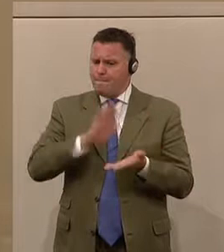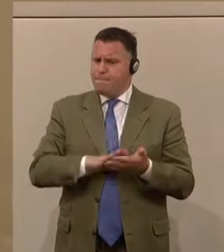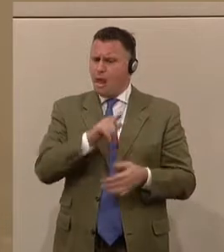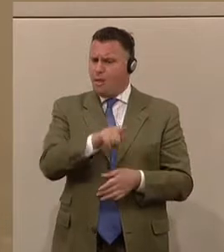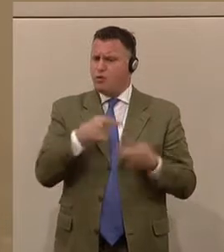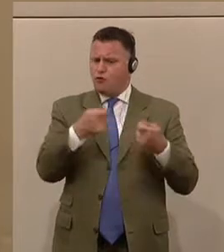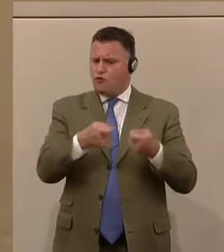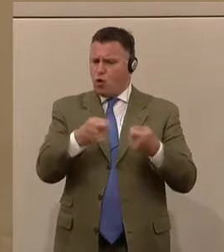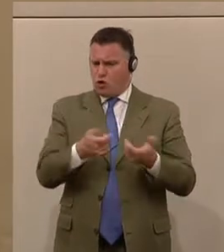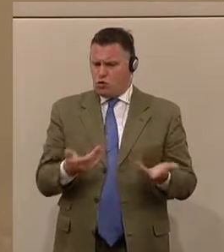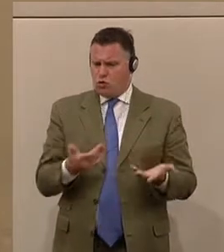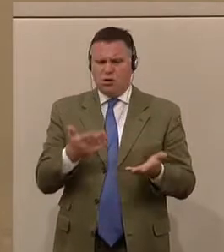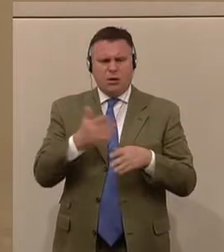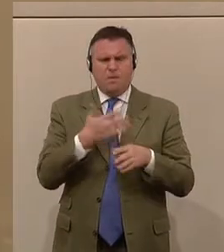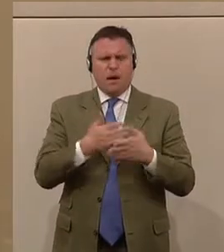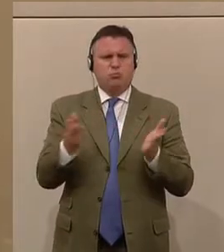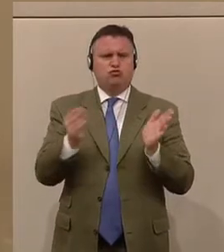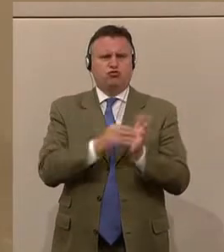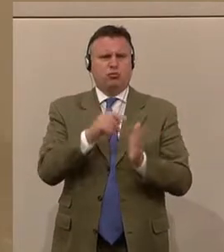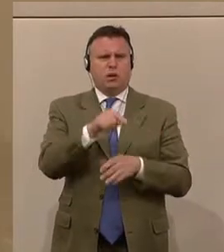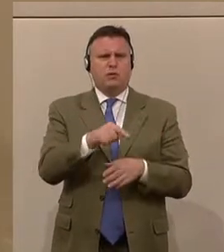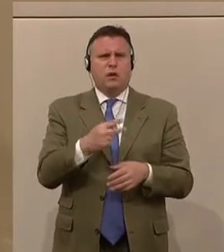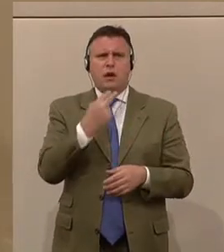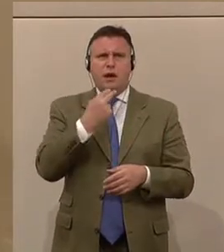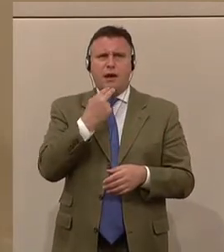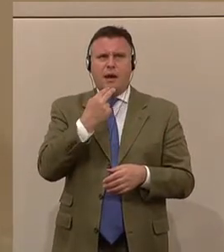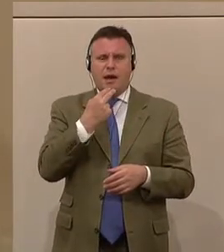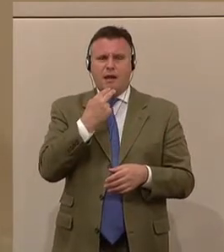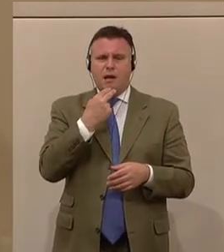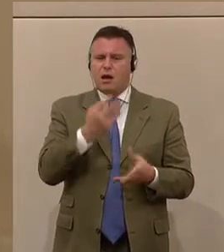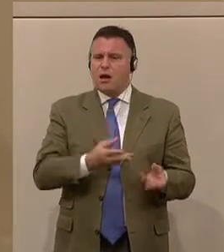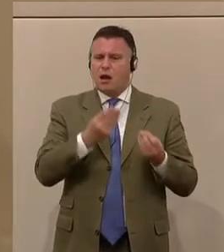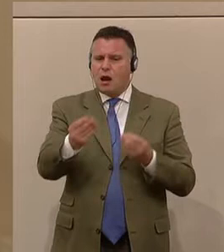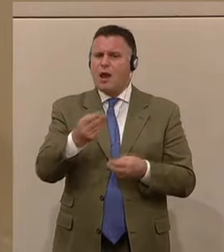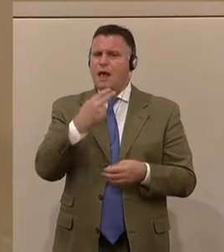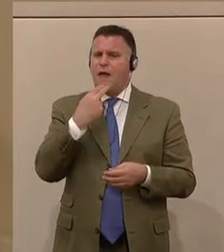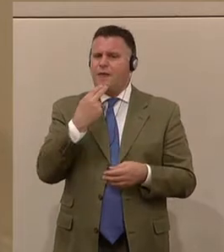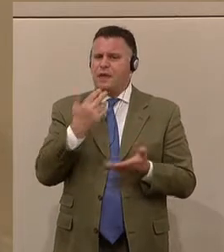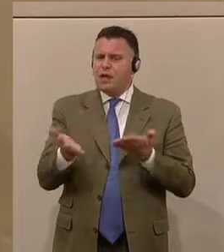Und da sind also Sachen drinnen, wie in der Frage der Energiebereitstellung und Energienutzung,